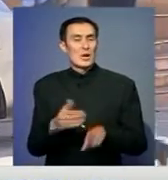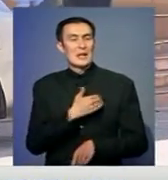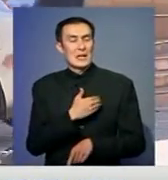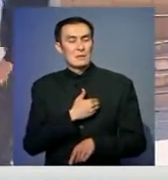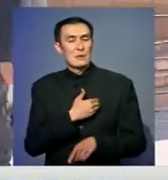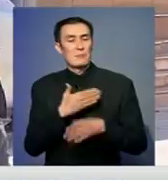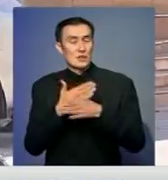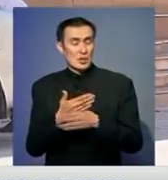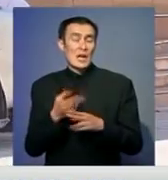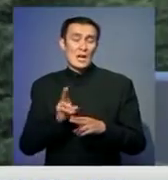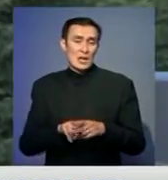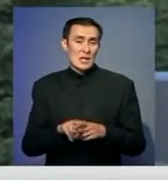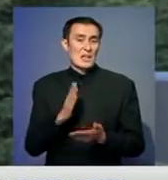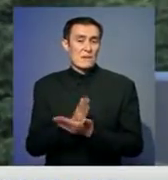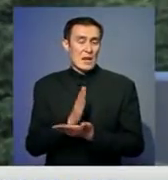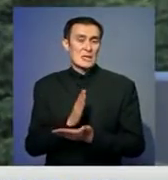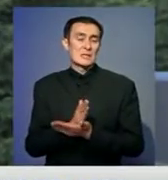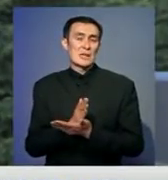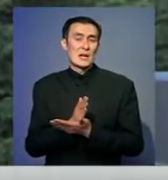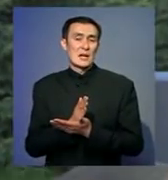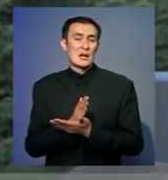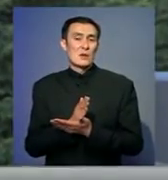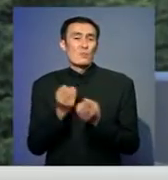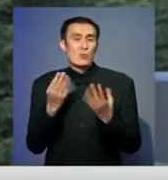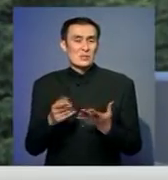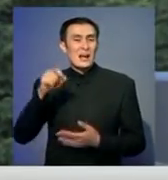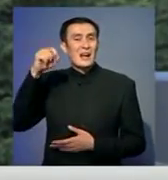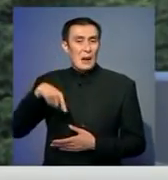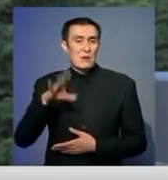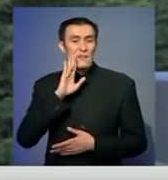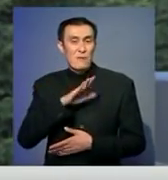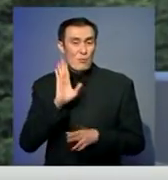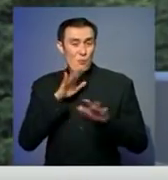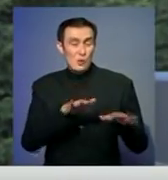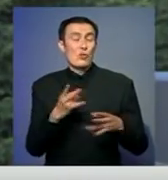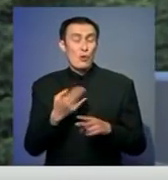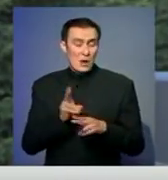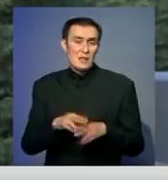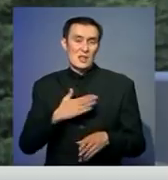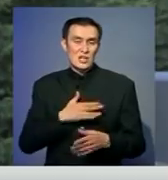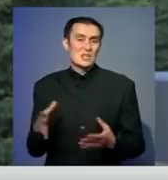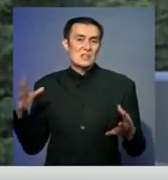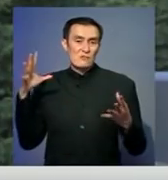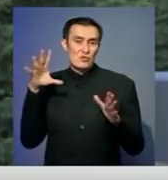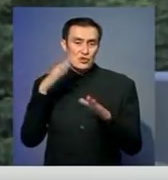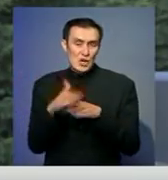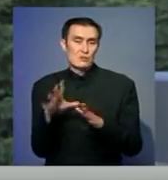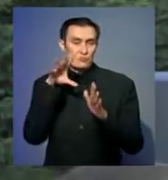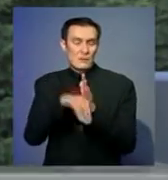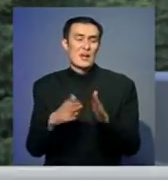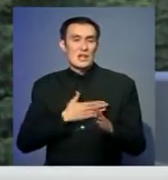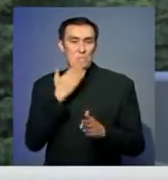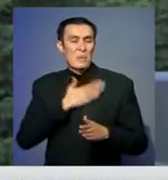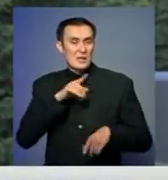поддержать. Это однозначно является как капли в море, но все равно это наша солидарность, это наше чувство